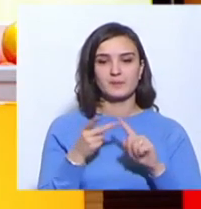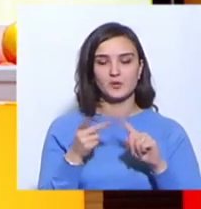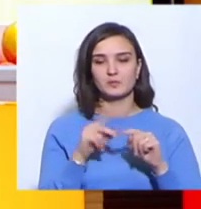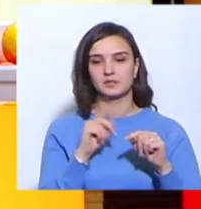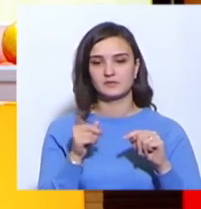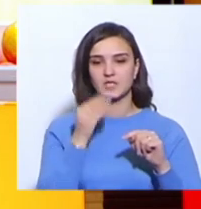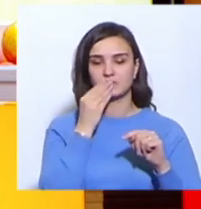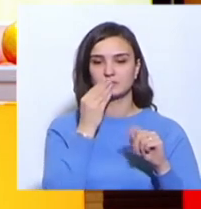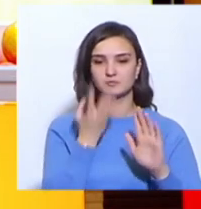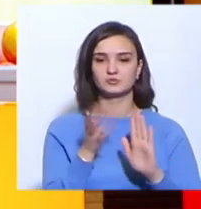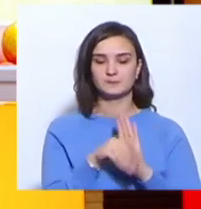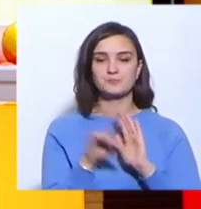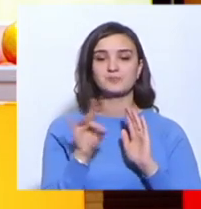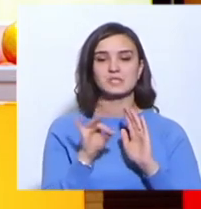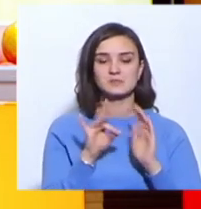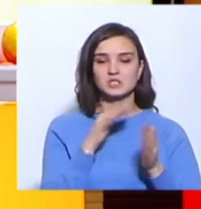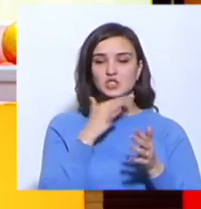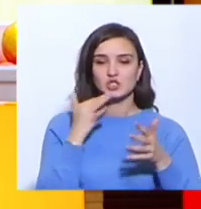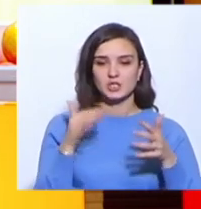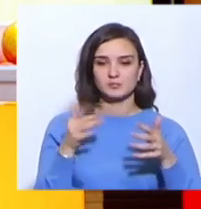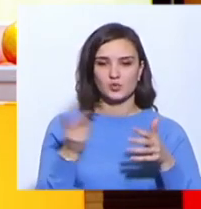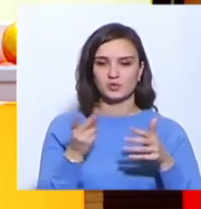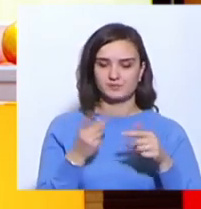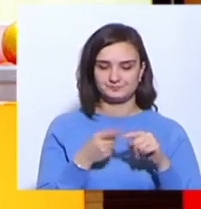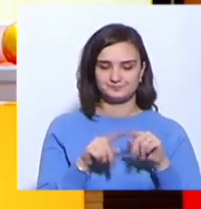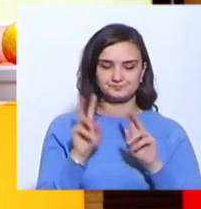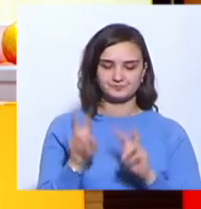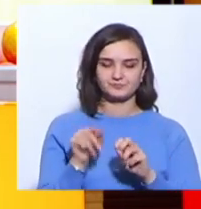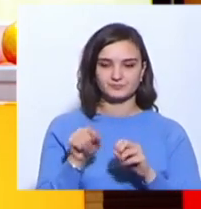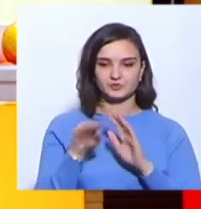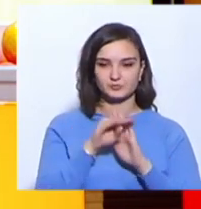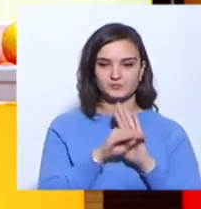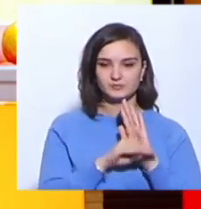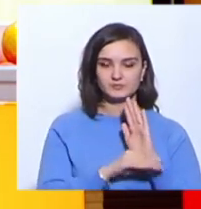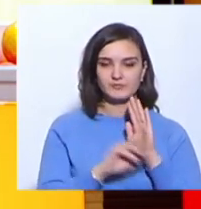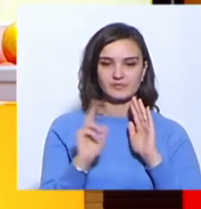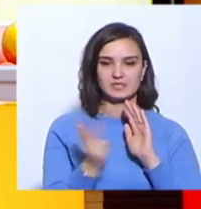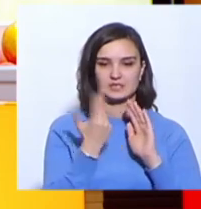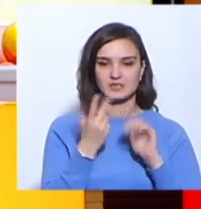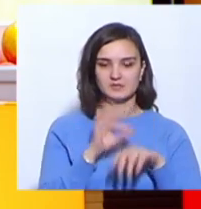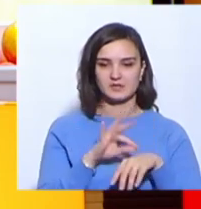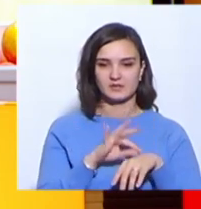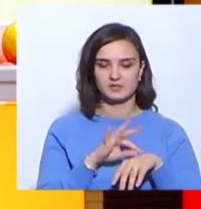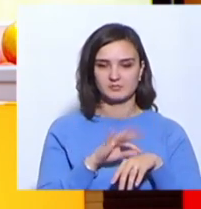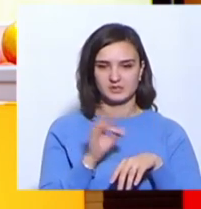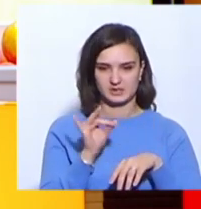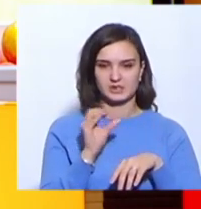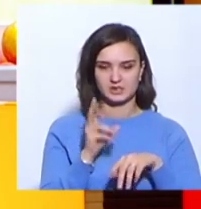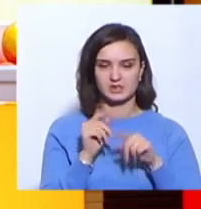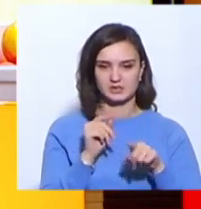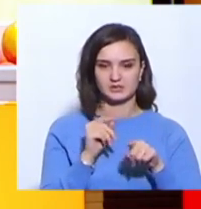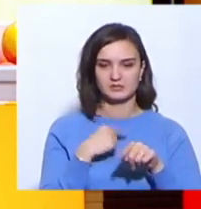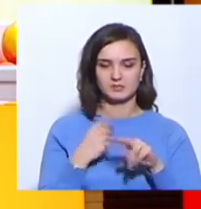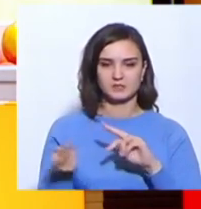მხრივ საკვებრაციონში ცხიმის იჭარბე, ორივე განიხილება ამ ჩამოთვლილი სამი ონკოლოგიური დაავადების რისკ ფაქტორად.